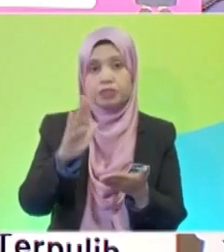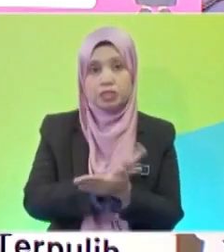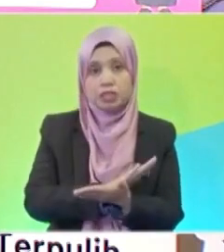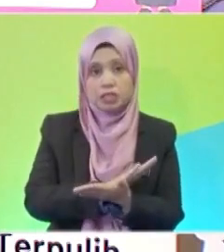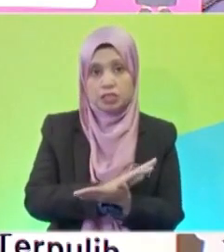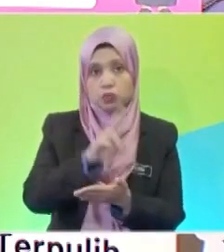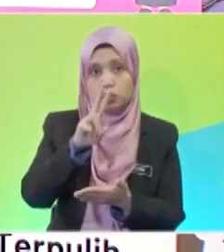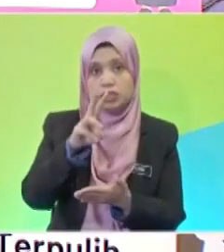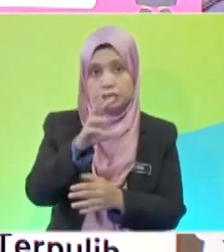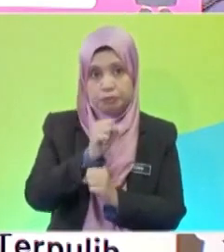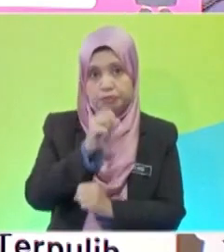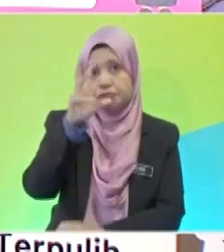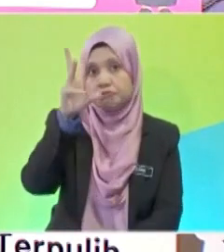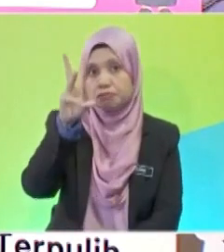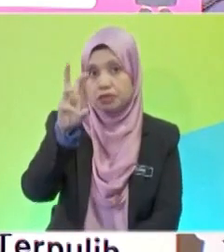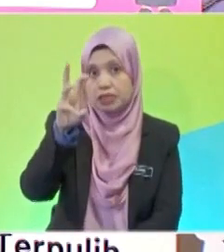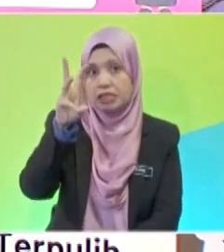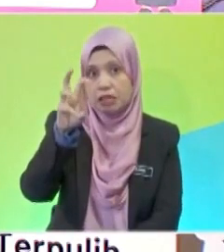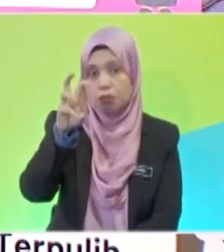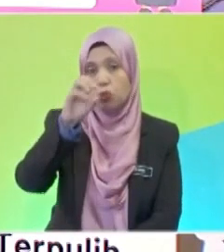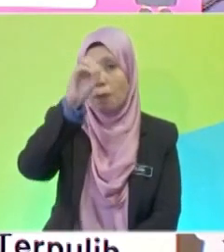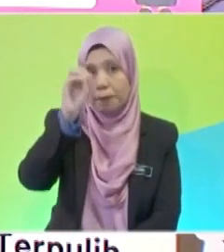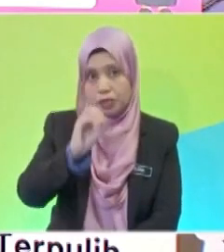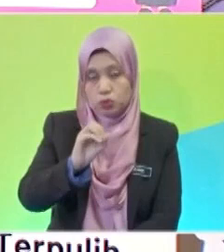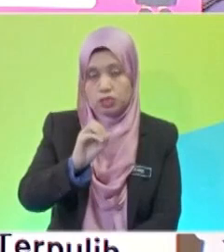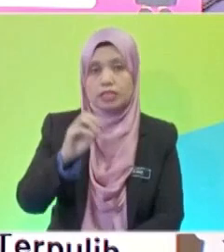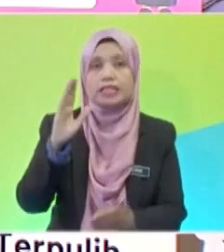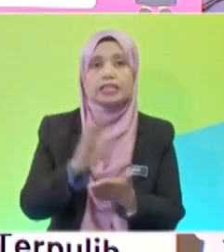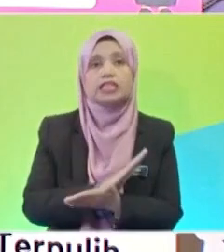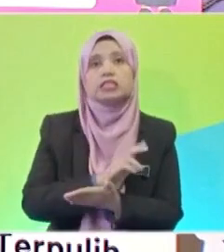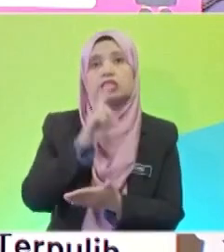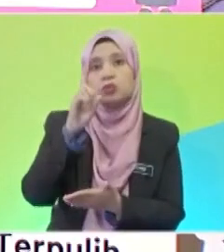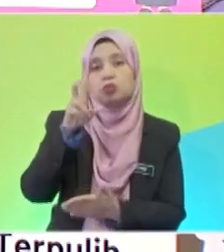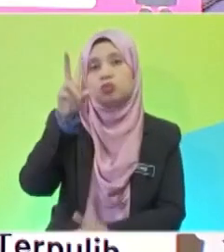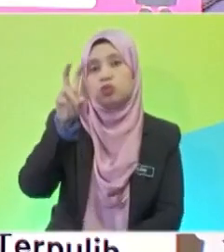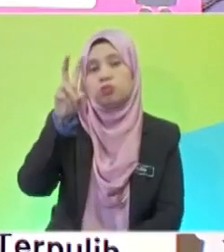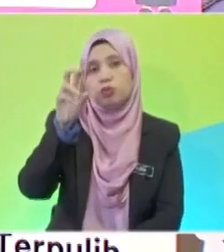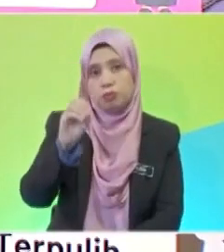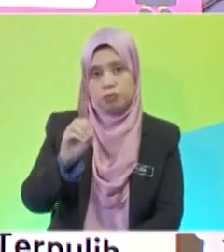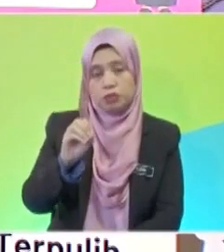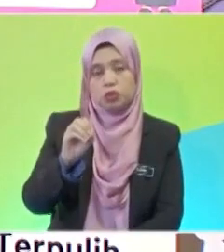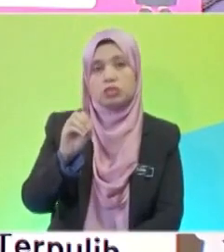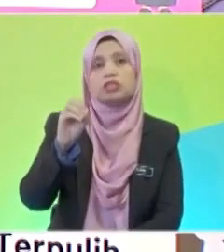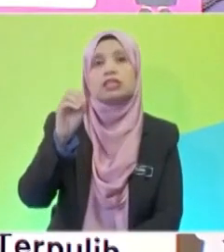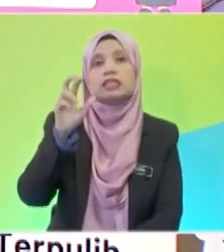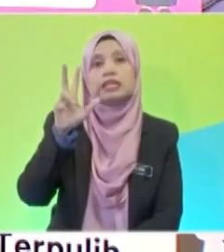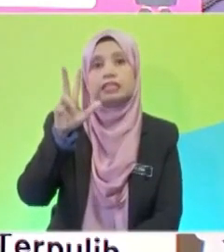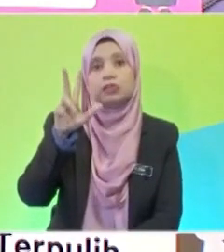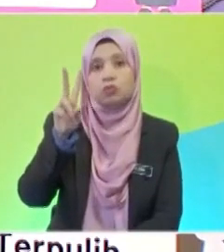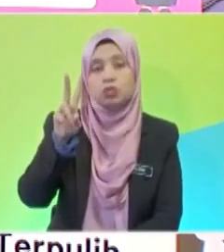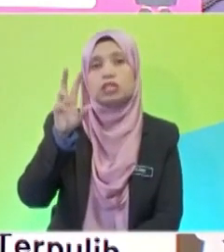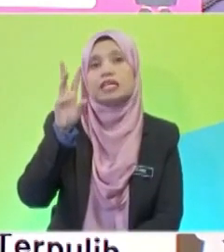60%. Jadi mereka banyak markah di situ. Betul, kertas pertama 20 markah, kertas ketiga 20 markah. Tapi kertas kedua